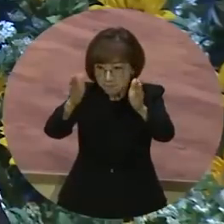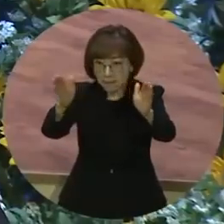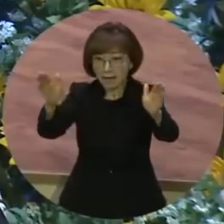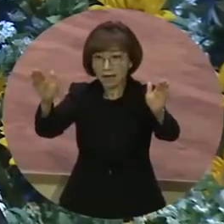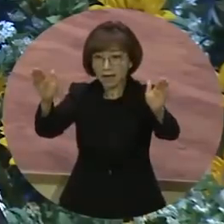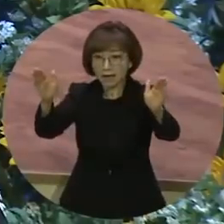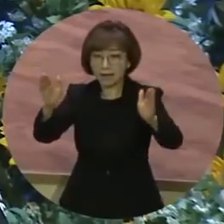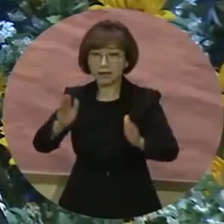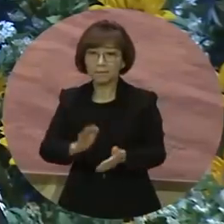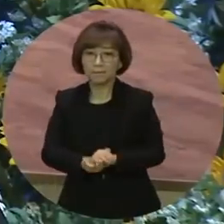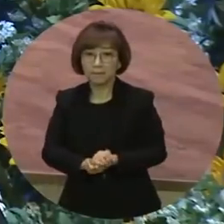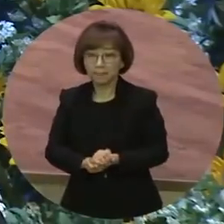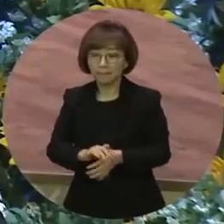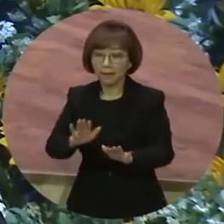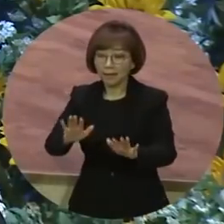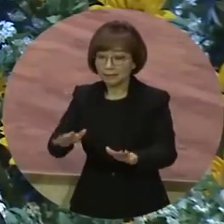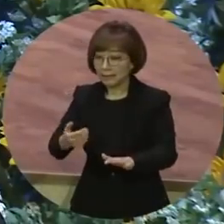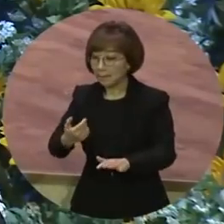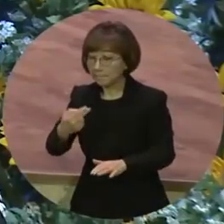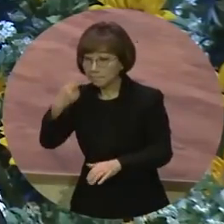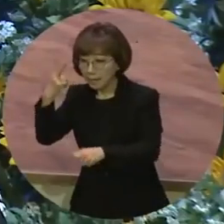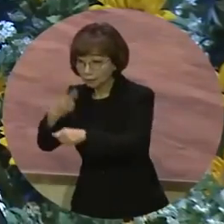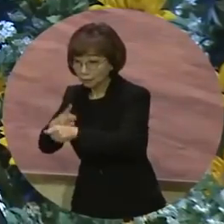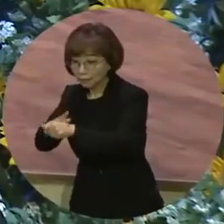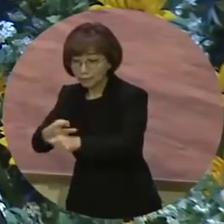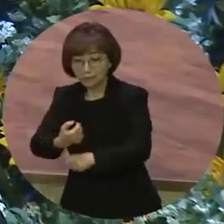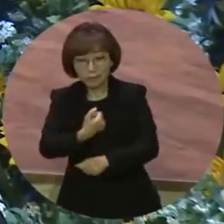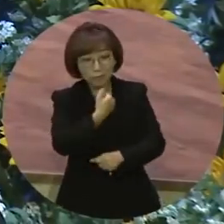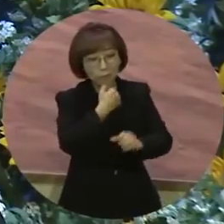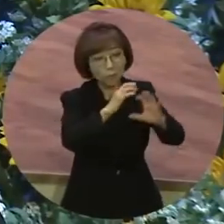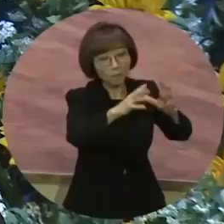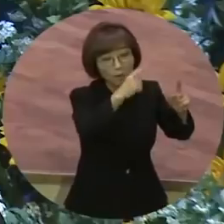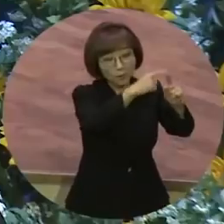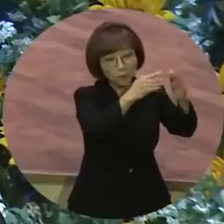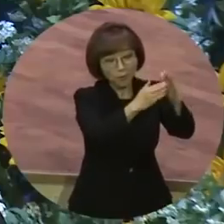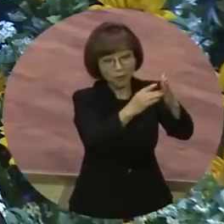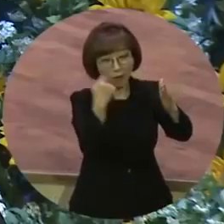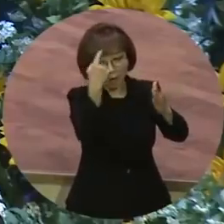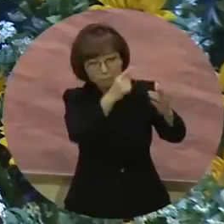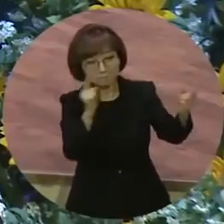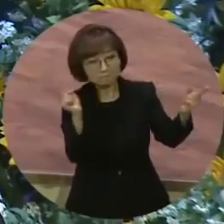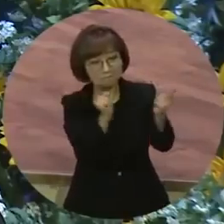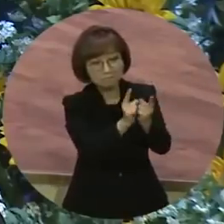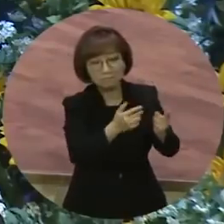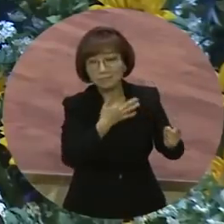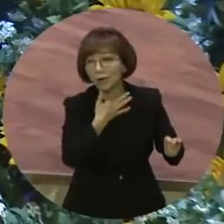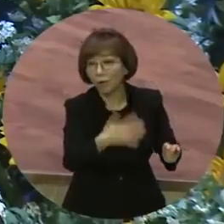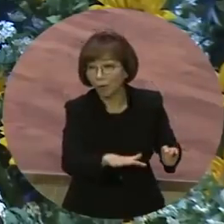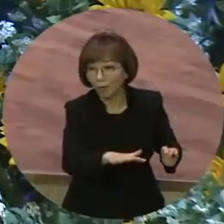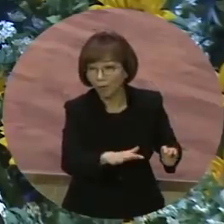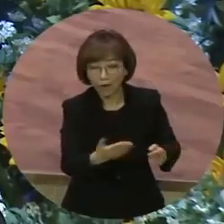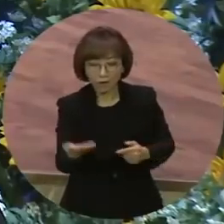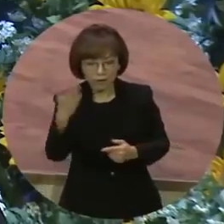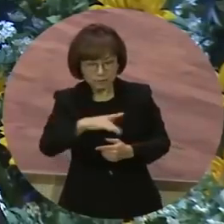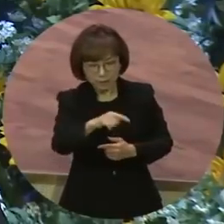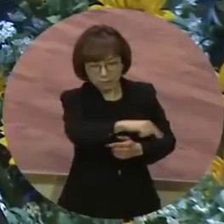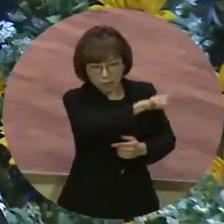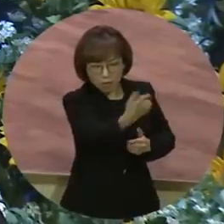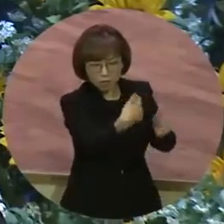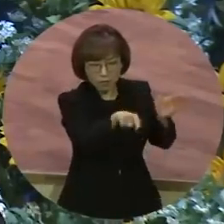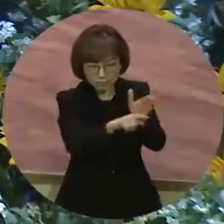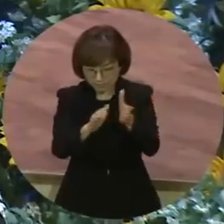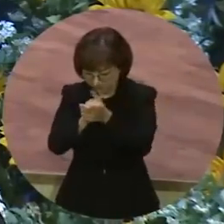사람. 바울이 이제 로마 교인 본 적도 없어요. 본 적도 없고 누군지도 몰라. 근데 그들을 위하여 기도하자.